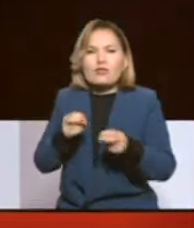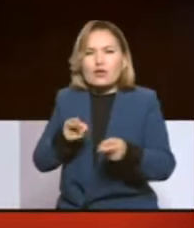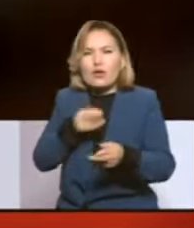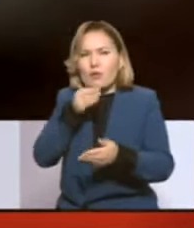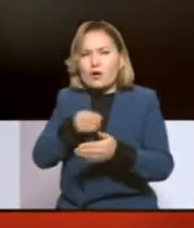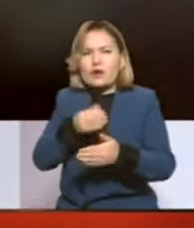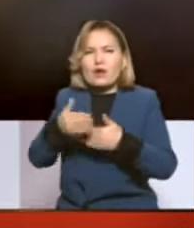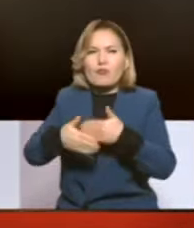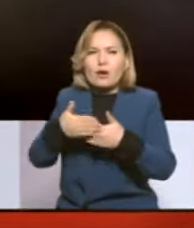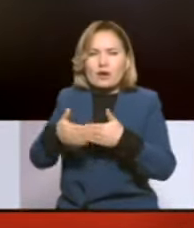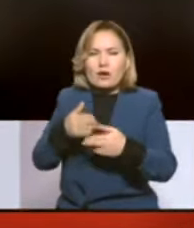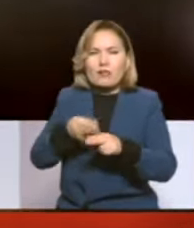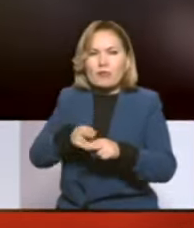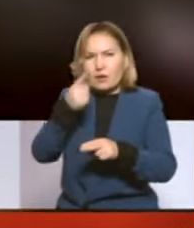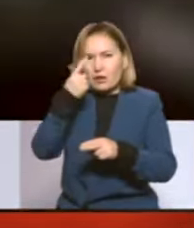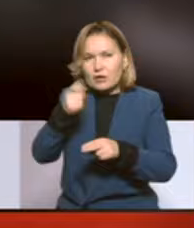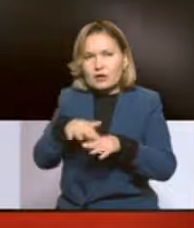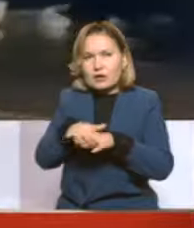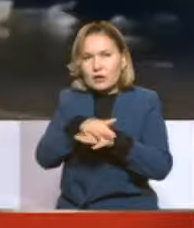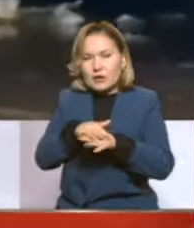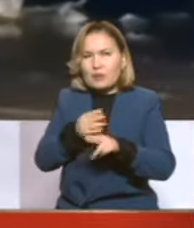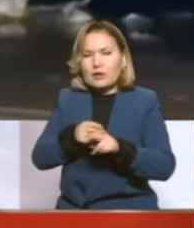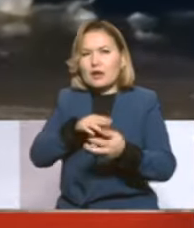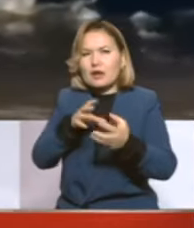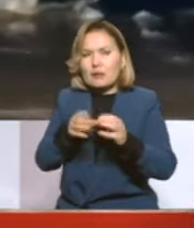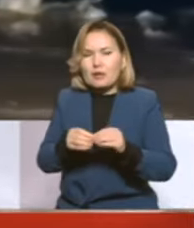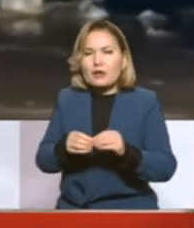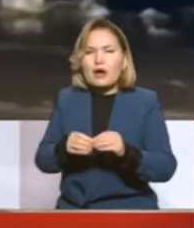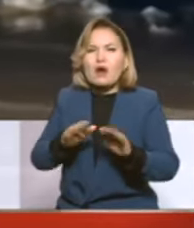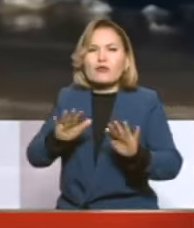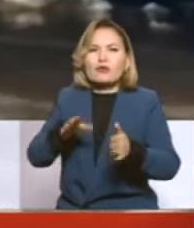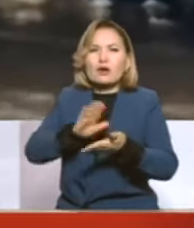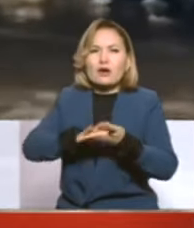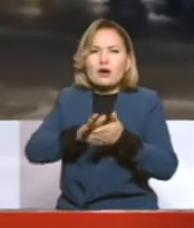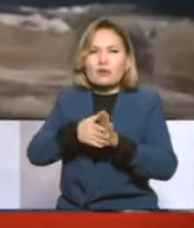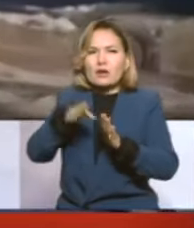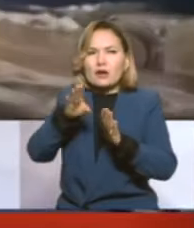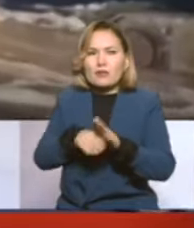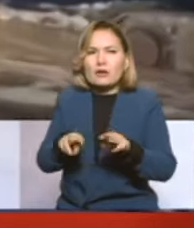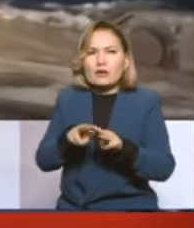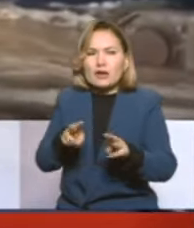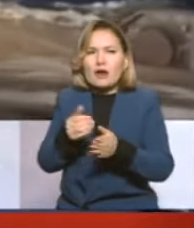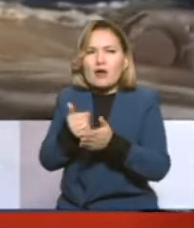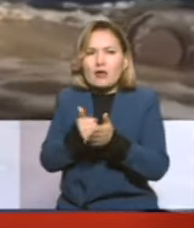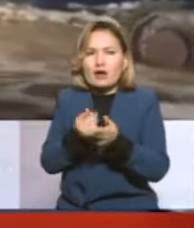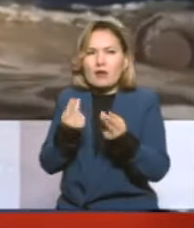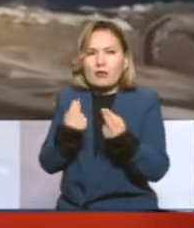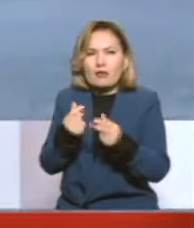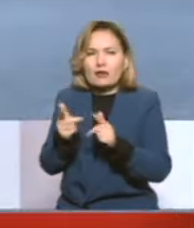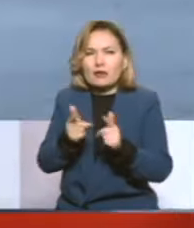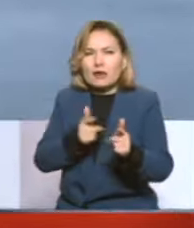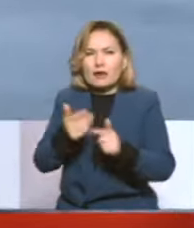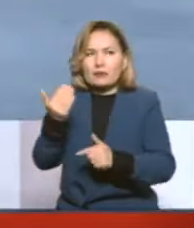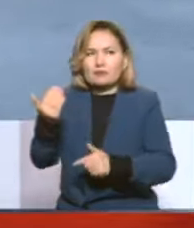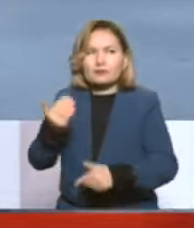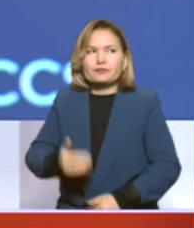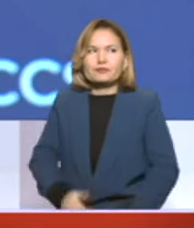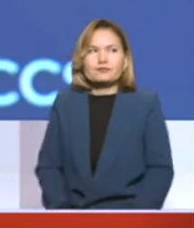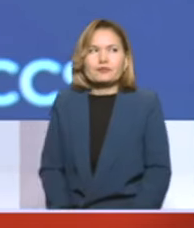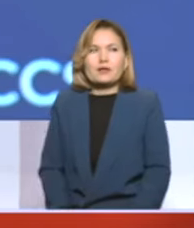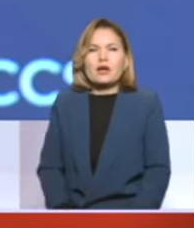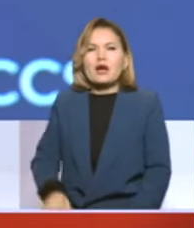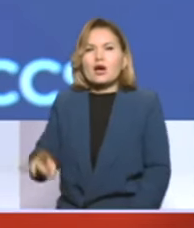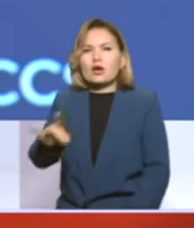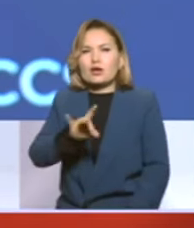тарту жазасы бар екенін ескертті. Бұдан бөлек жағдай нашарласа, министрліктің резерві дайын дейді.